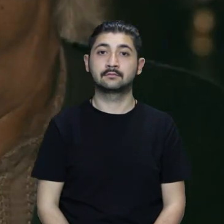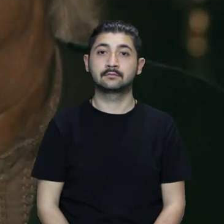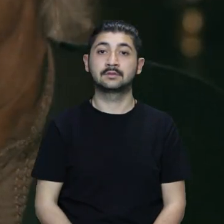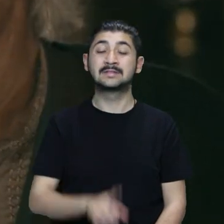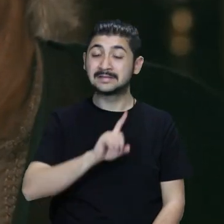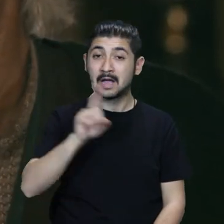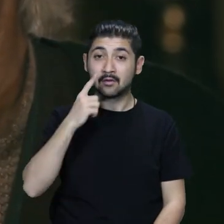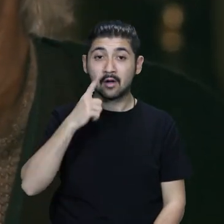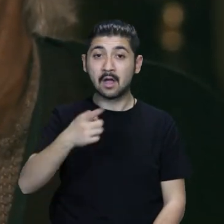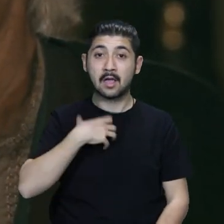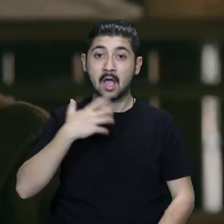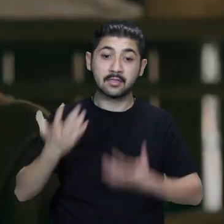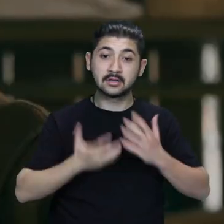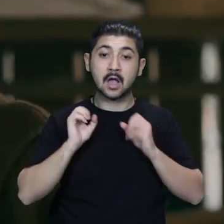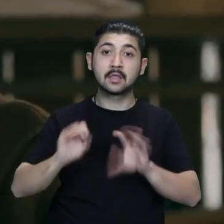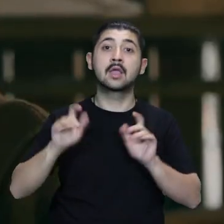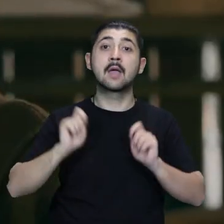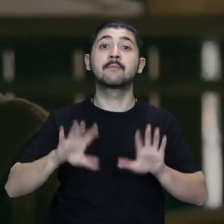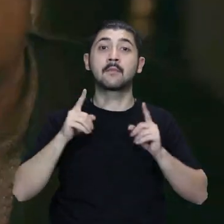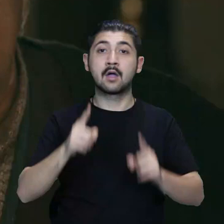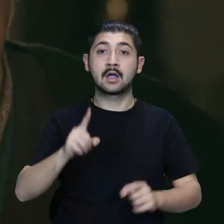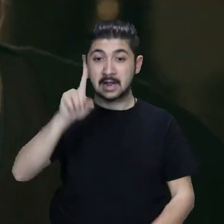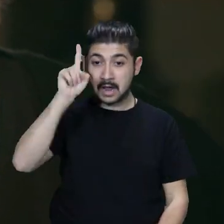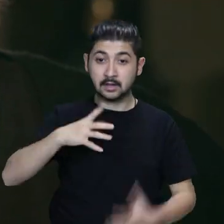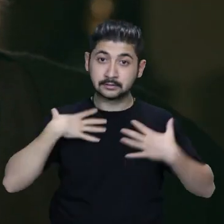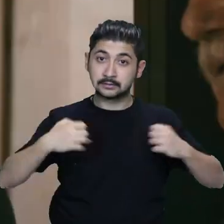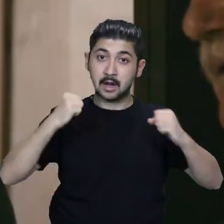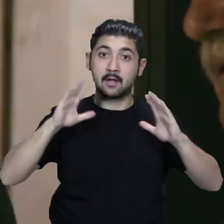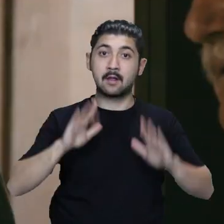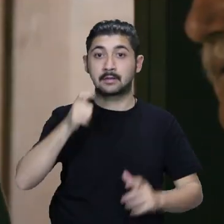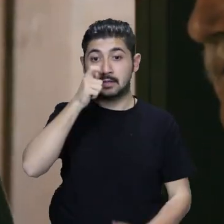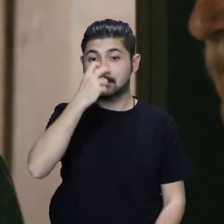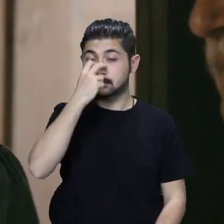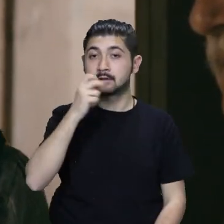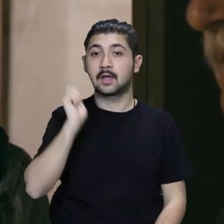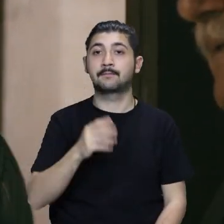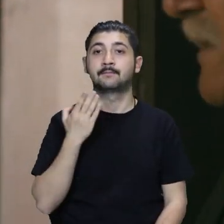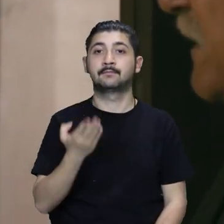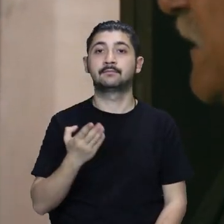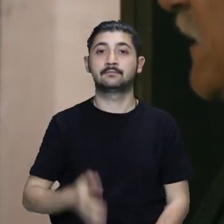Sakın ola ki kendinizi ateşe atmayın. Evvela sağ kalmaya bakın.